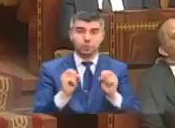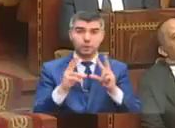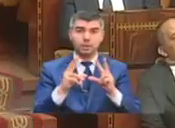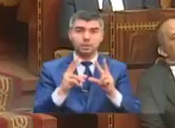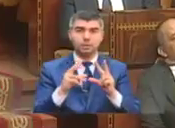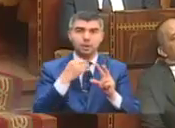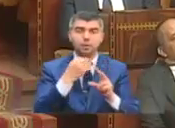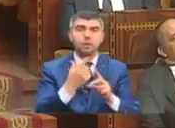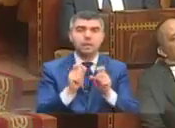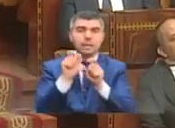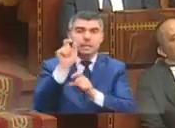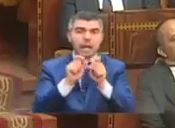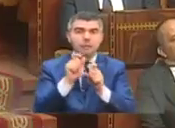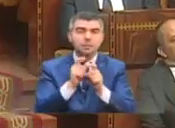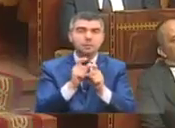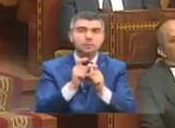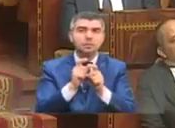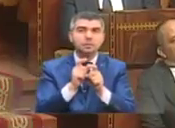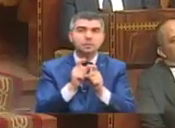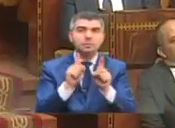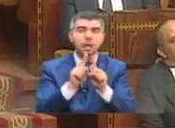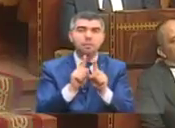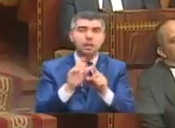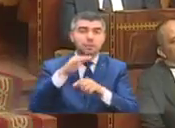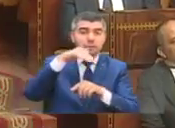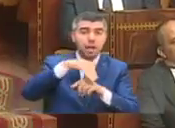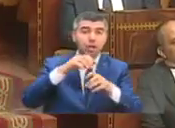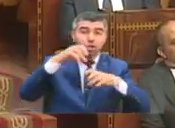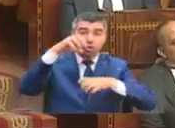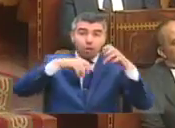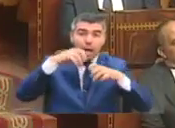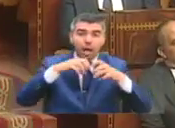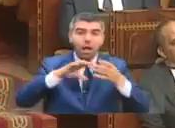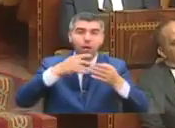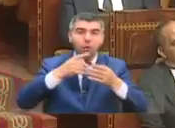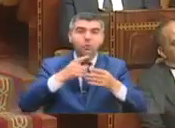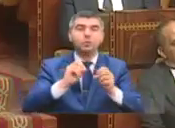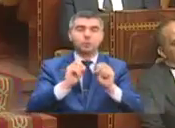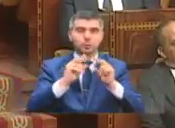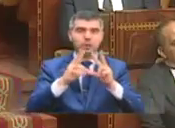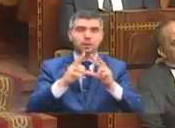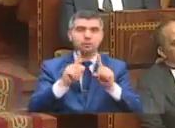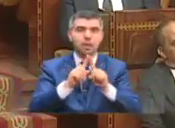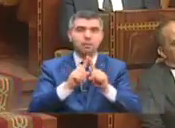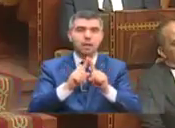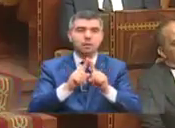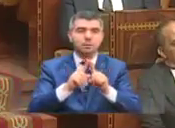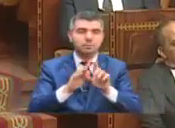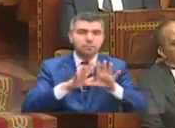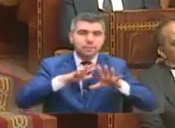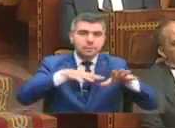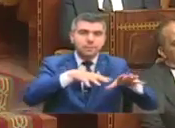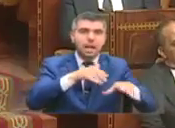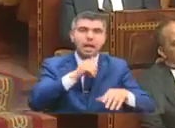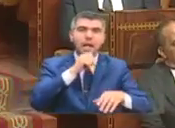ان الساكنه تستفيد من هذه الفيضانات والترسبات وانجراف التربه وانقطاع المسالك الطرقيه وهي